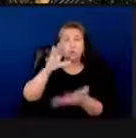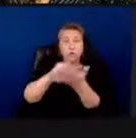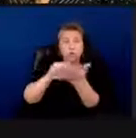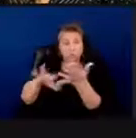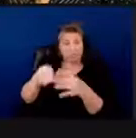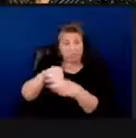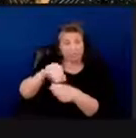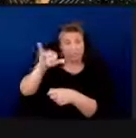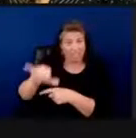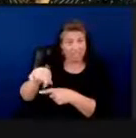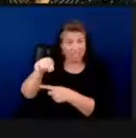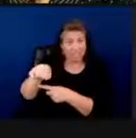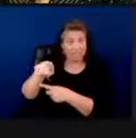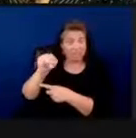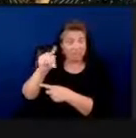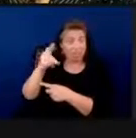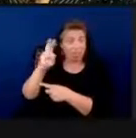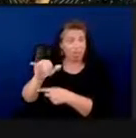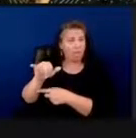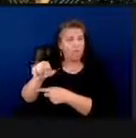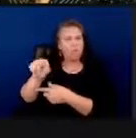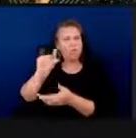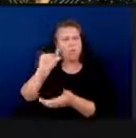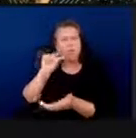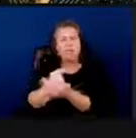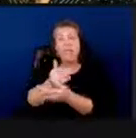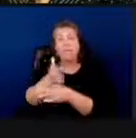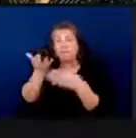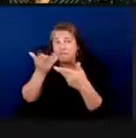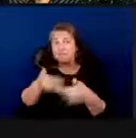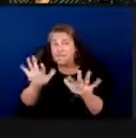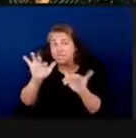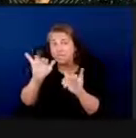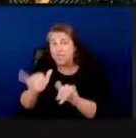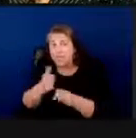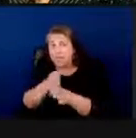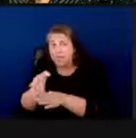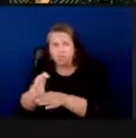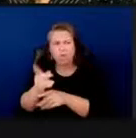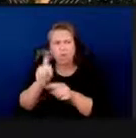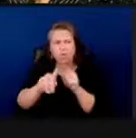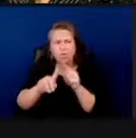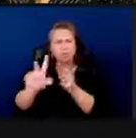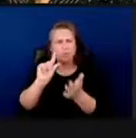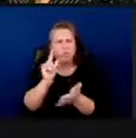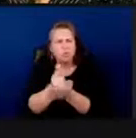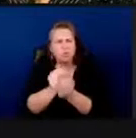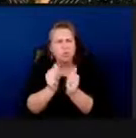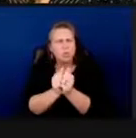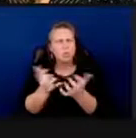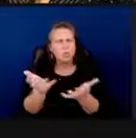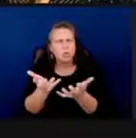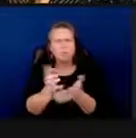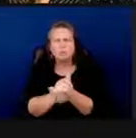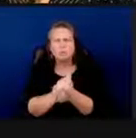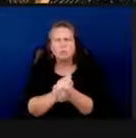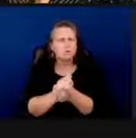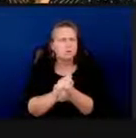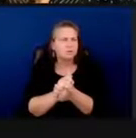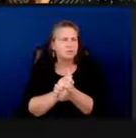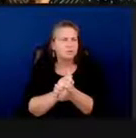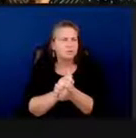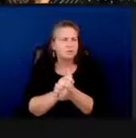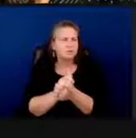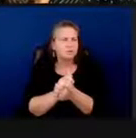ما الذي يتخرج الطلاب بعد انتهاء هذه المسارات؟ ما هي الشهادة التي يحصلون عليها؟